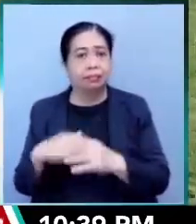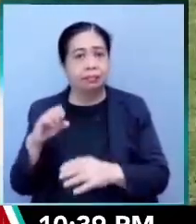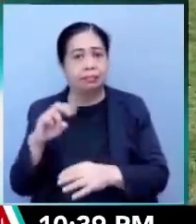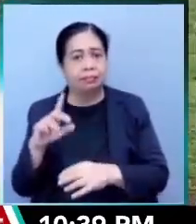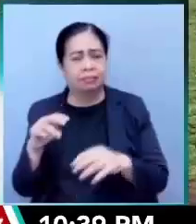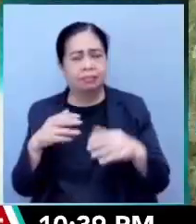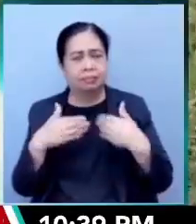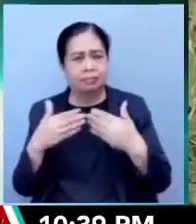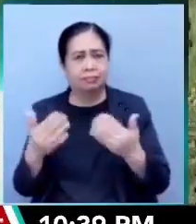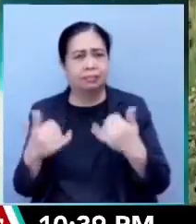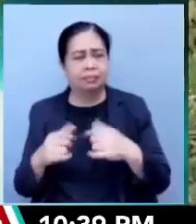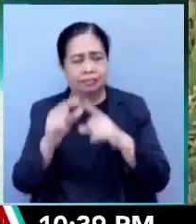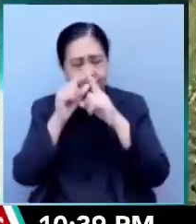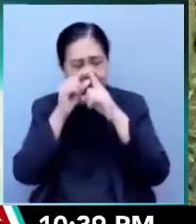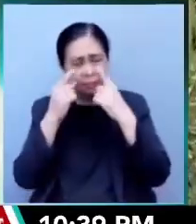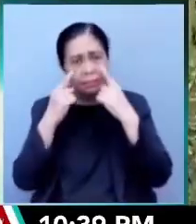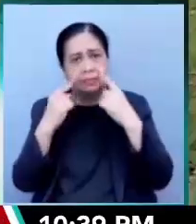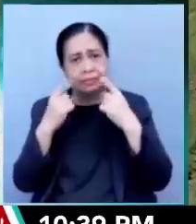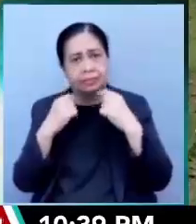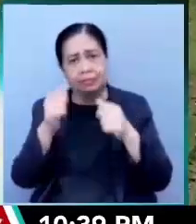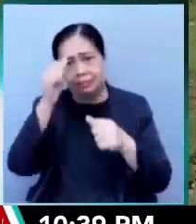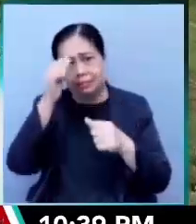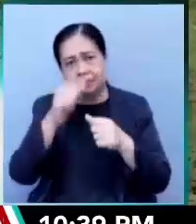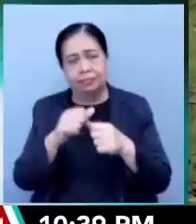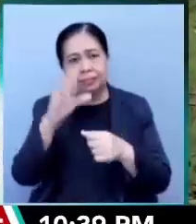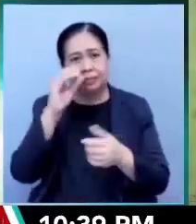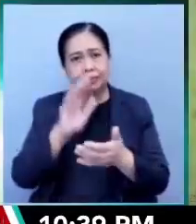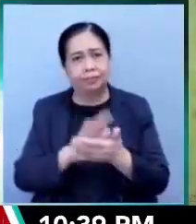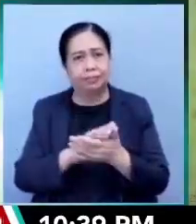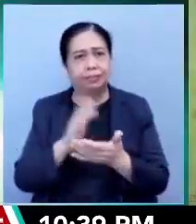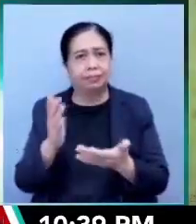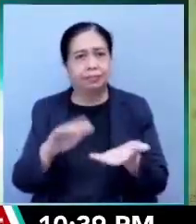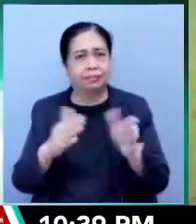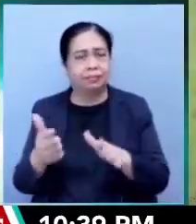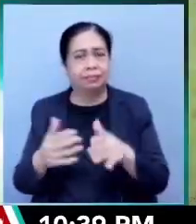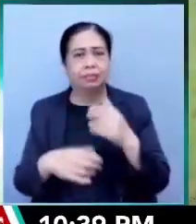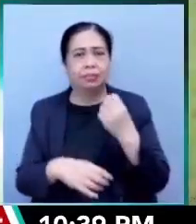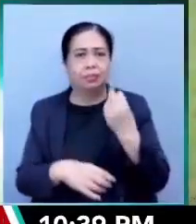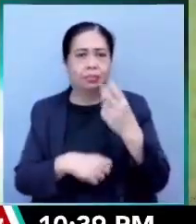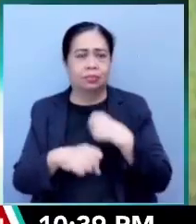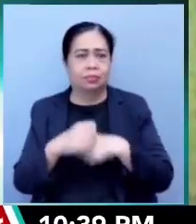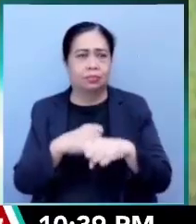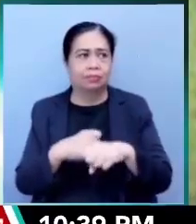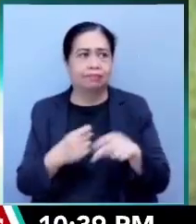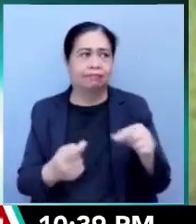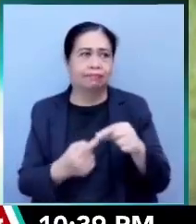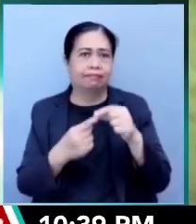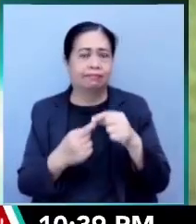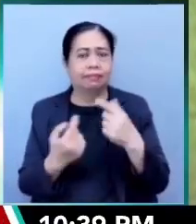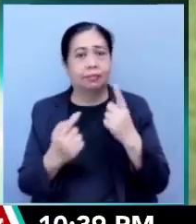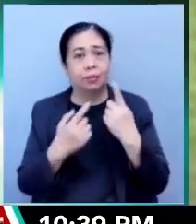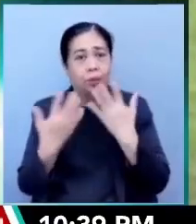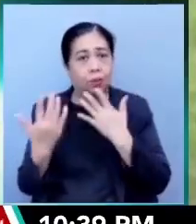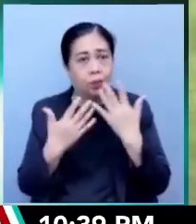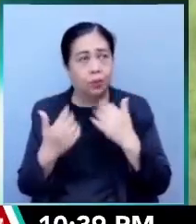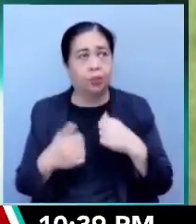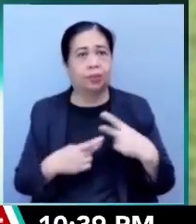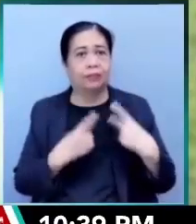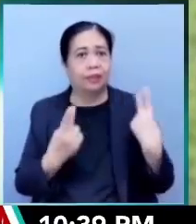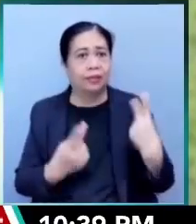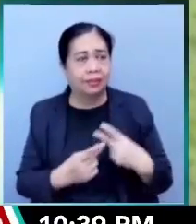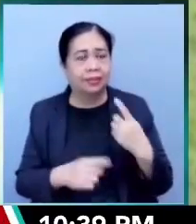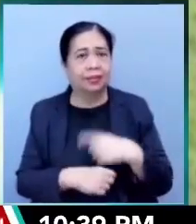rin tuwing maaalala ang mister na pumanaw 12 years ago. Wala rin pag yung birthday niya, naluluha ako, tsaka Valentine's Day, tuloy ako